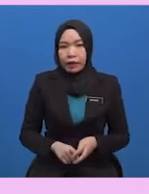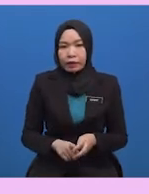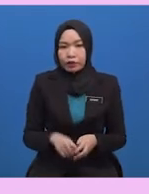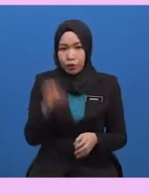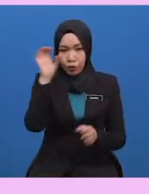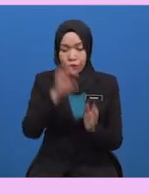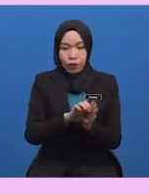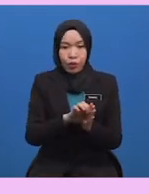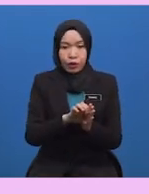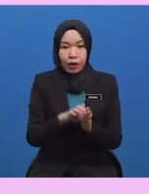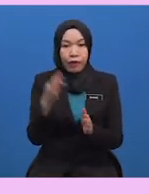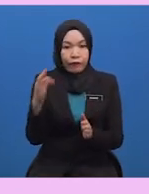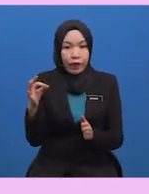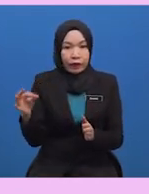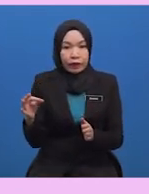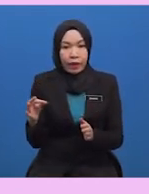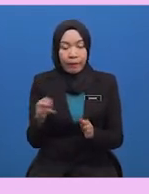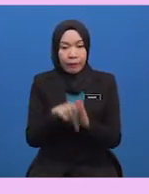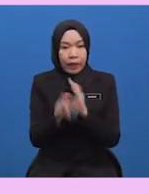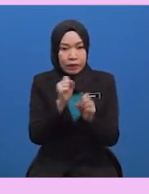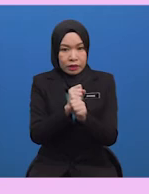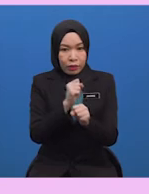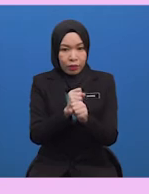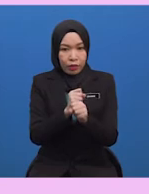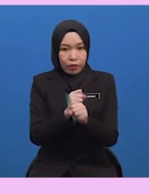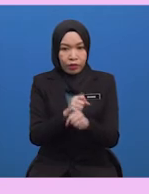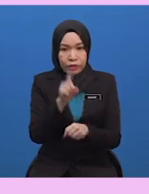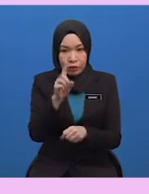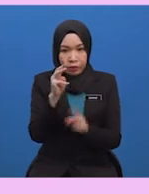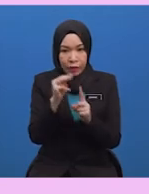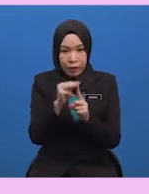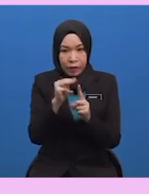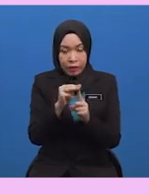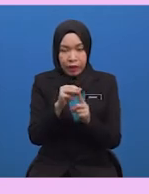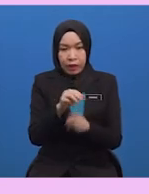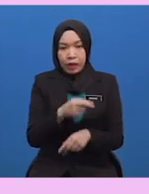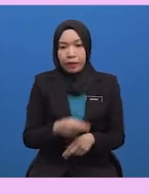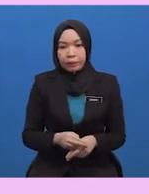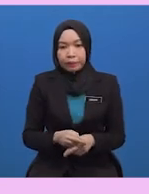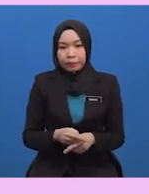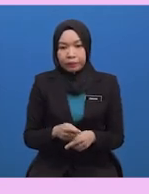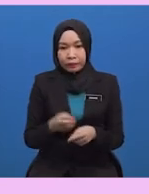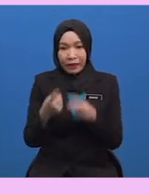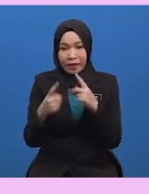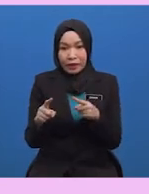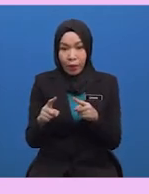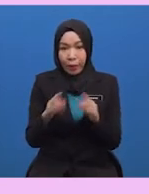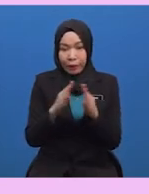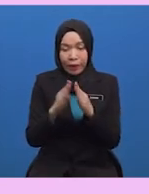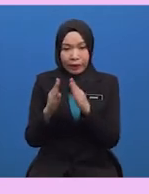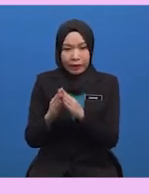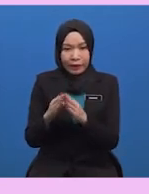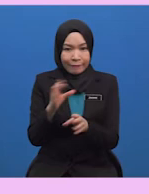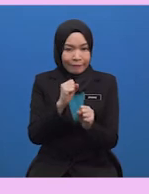buruh terdapat 1 markah, huraian bandar menyediakan peluang pekerjaan dalam sektor perindustrian dan